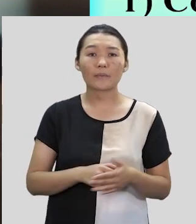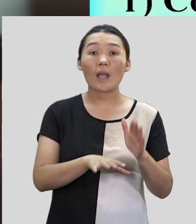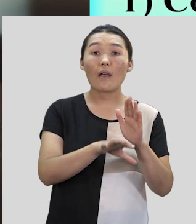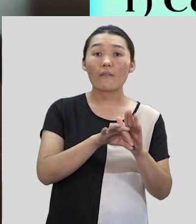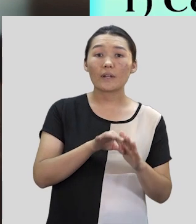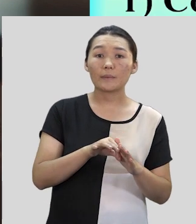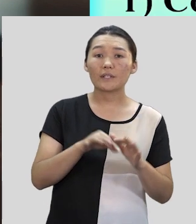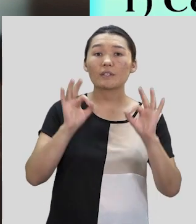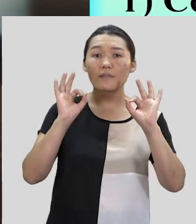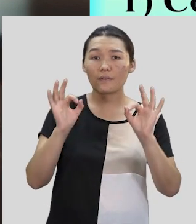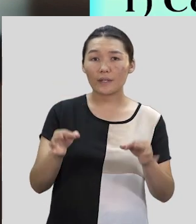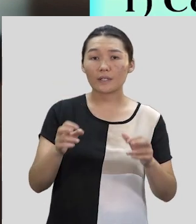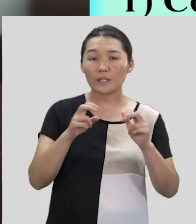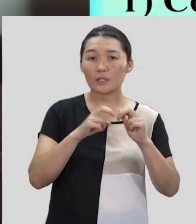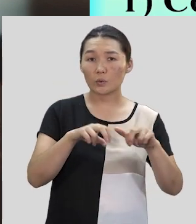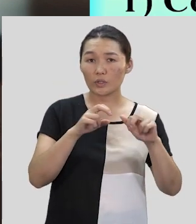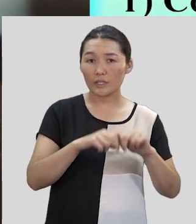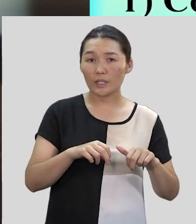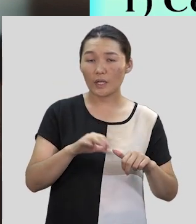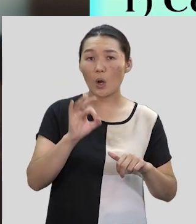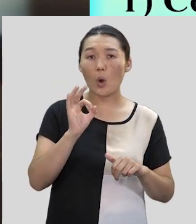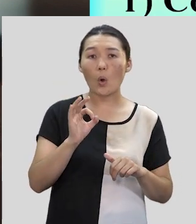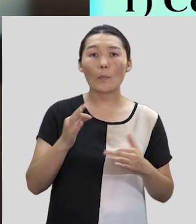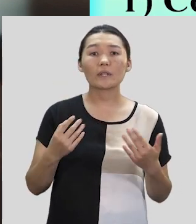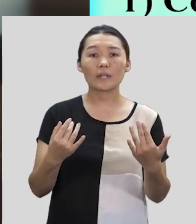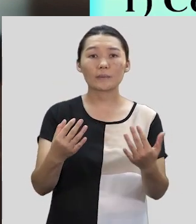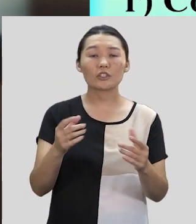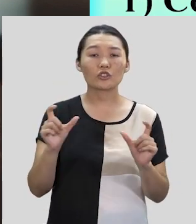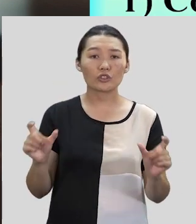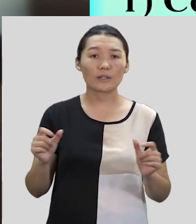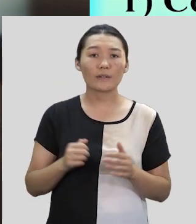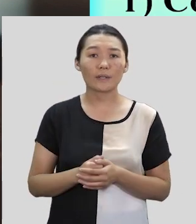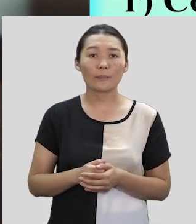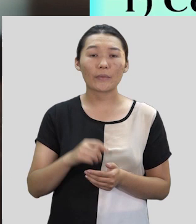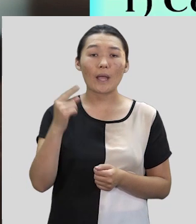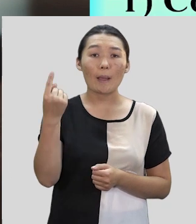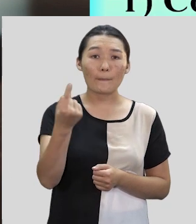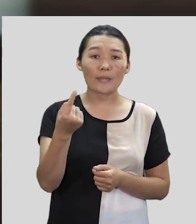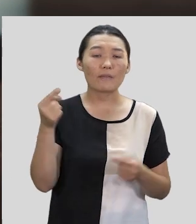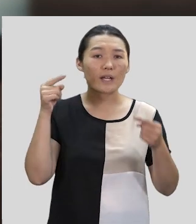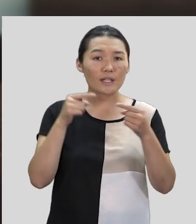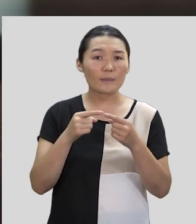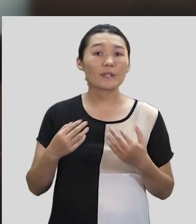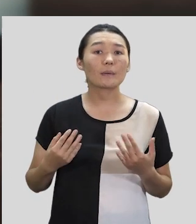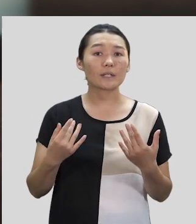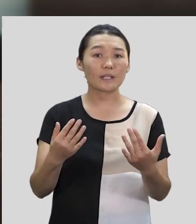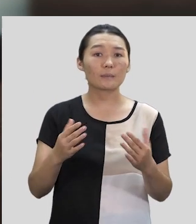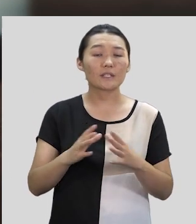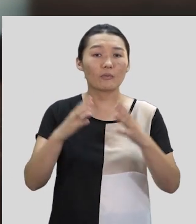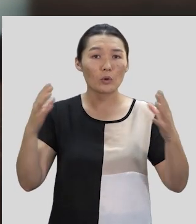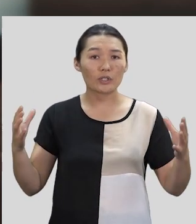верные суждения о потребностях человека первое именно потребности в большей мере